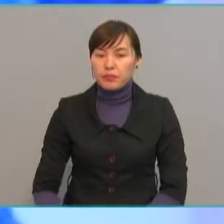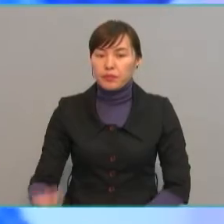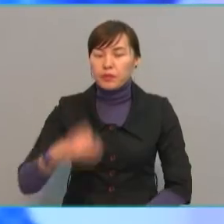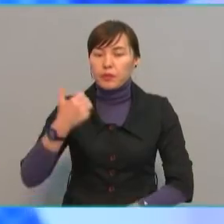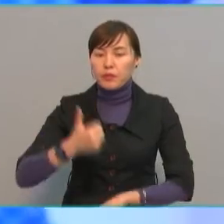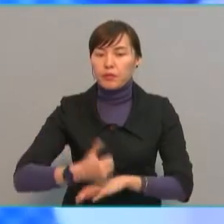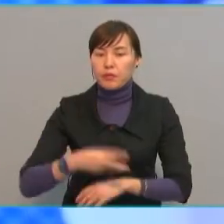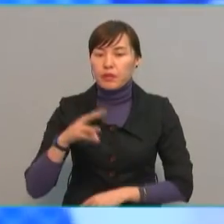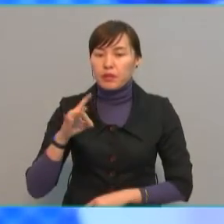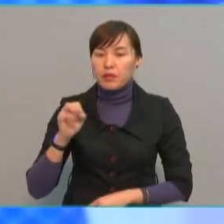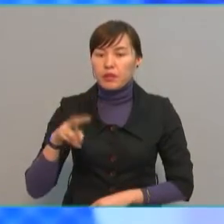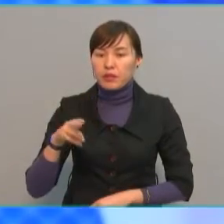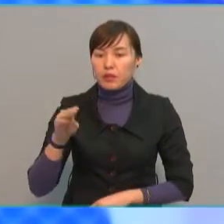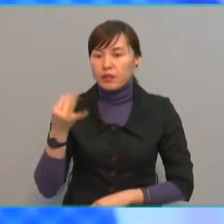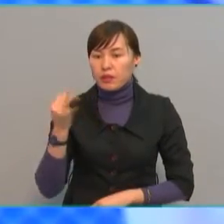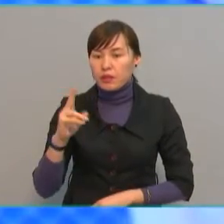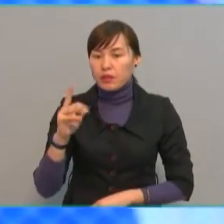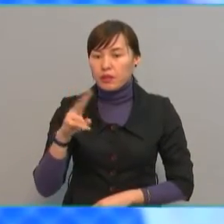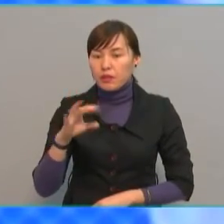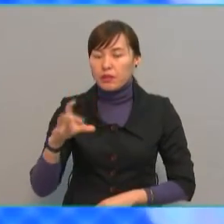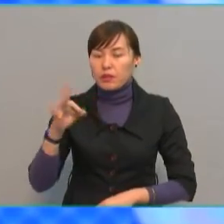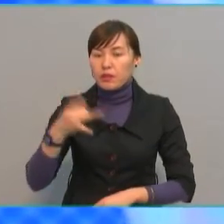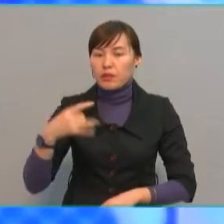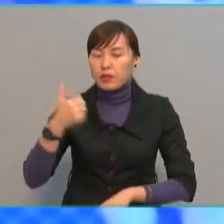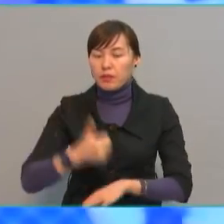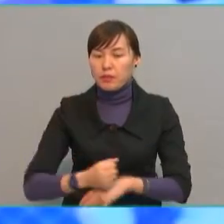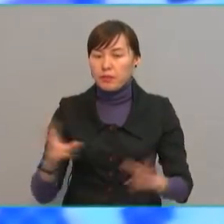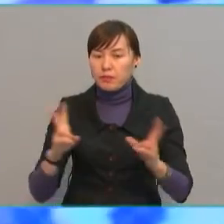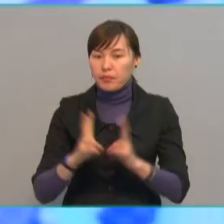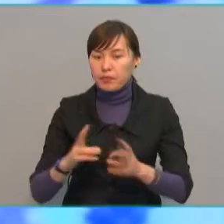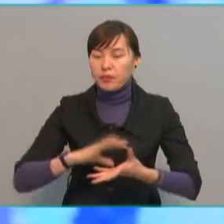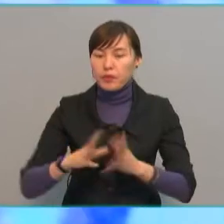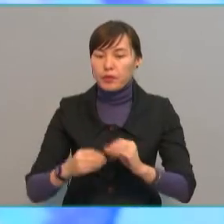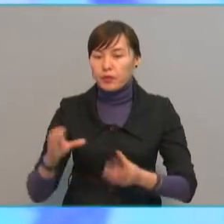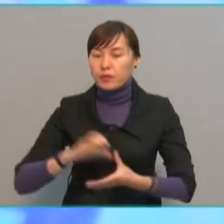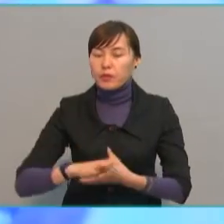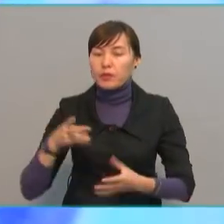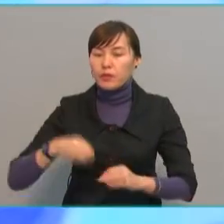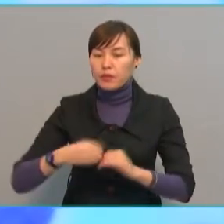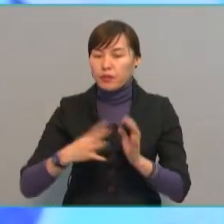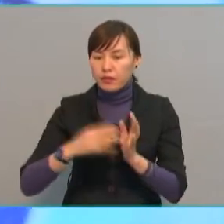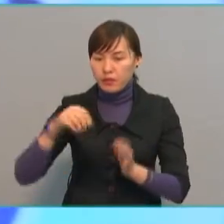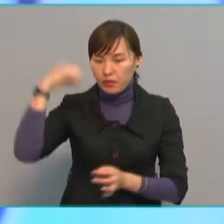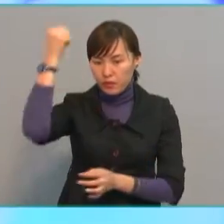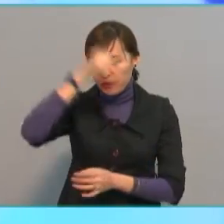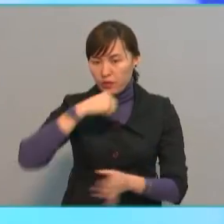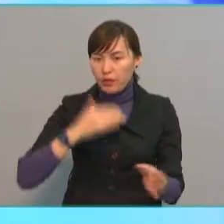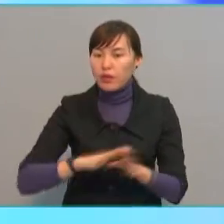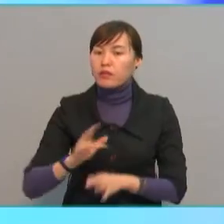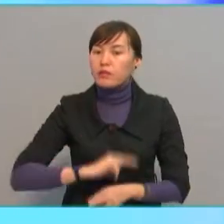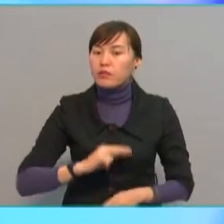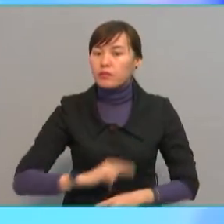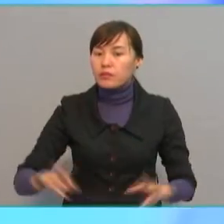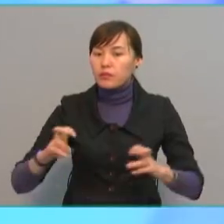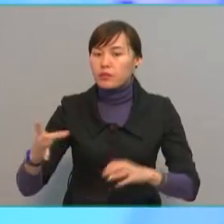Облыс башысы Мақтарал, Жетсай және Келес аудандарының әкімдерін қабылдап, жыл қорытындысымен танысты. 2019 жылы атқарылған жұмыс